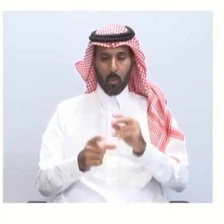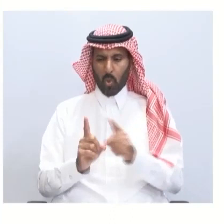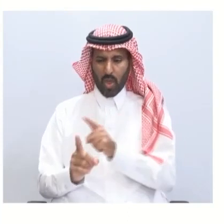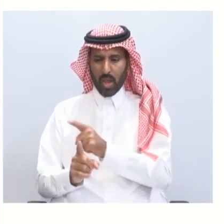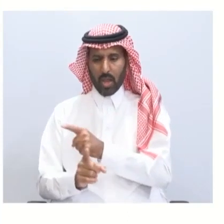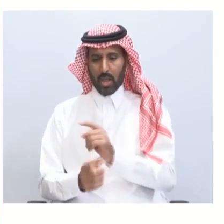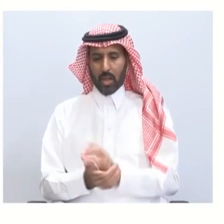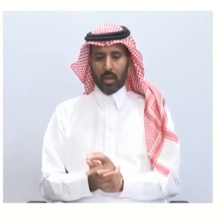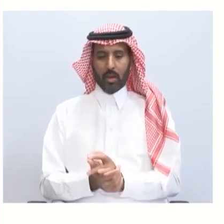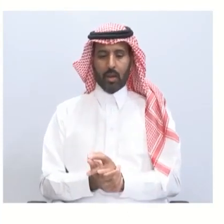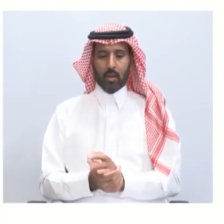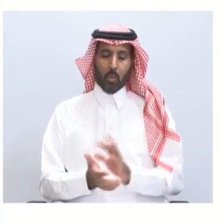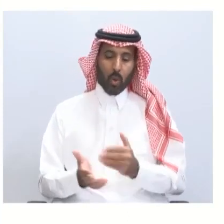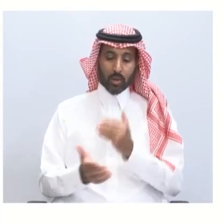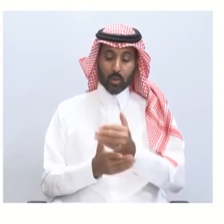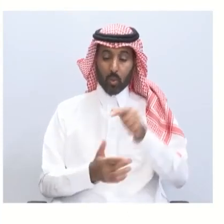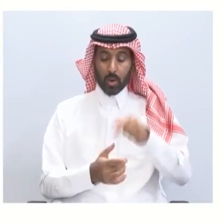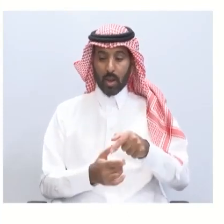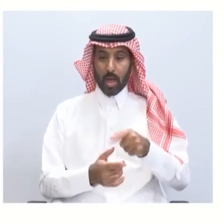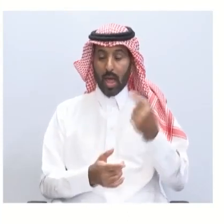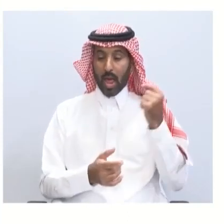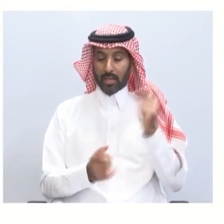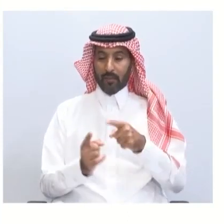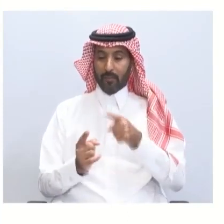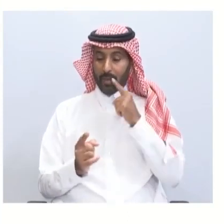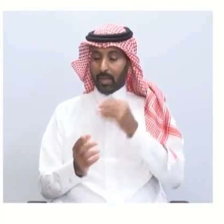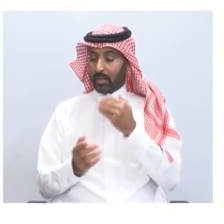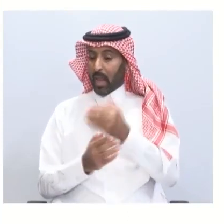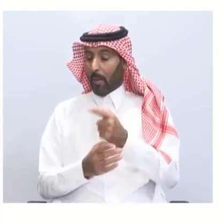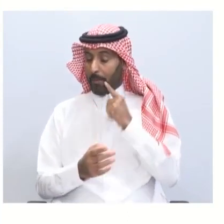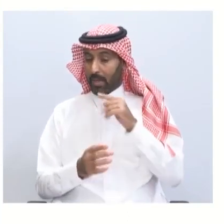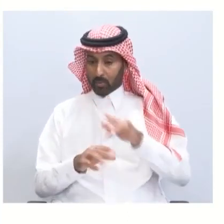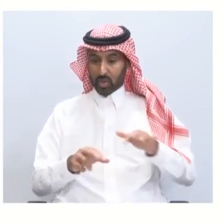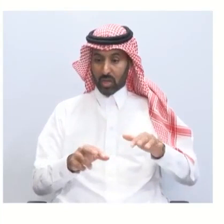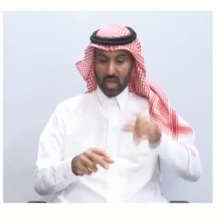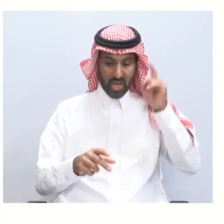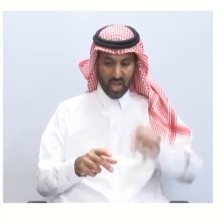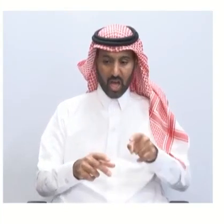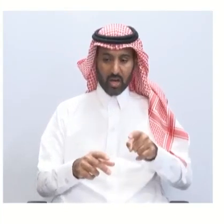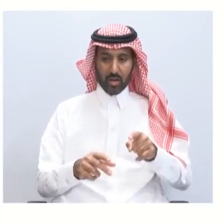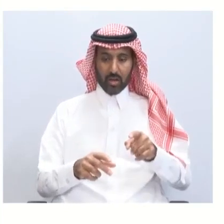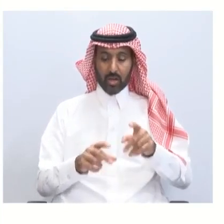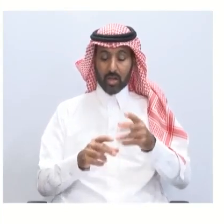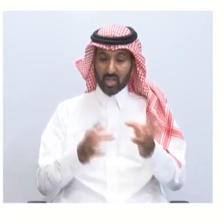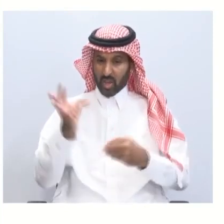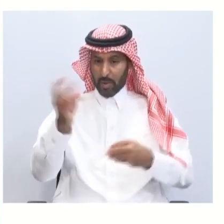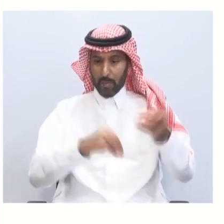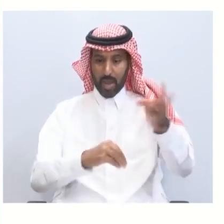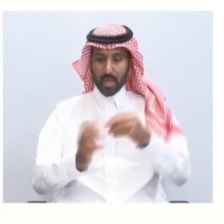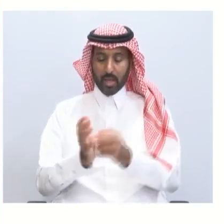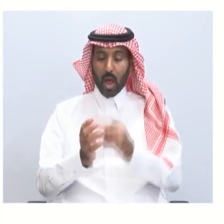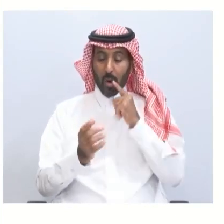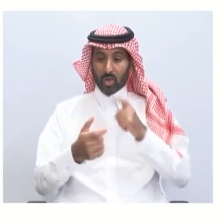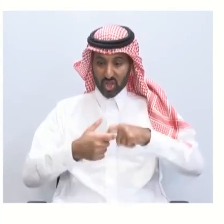مظلل وقد يكون المقصود منه حث المستخدم على النقر لجمع بياناته او